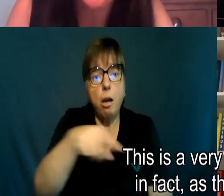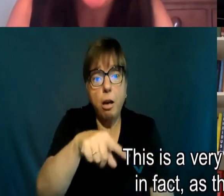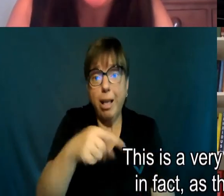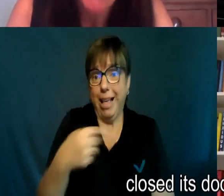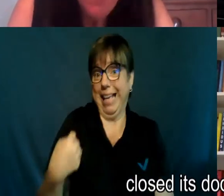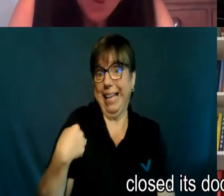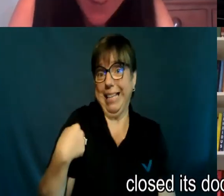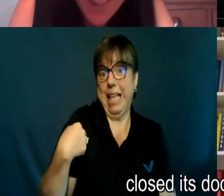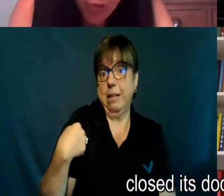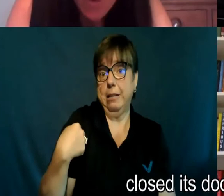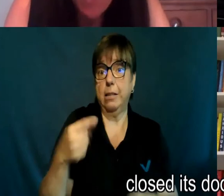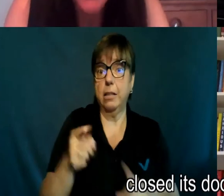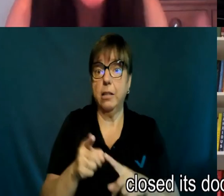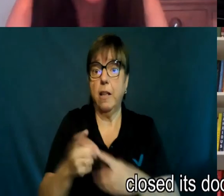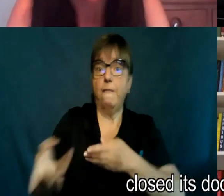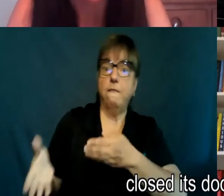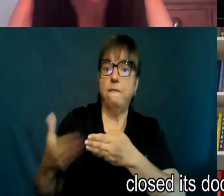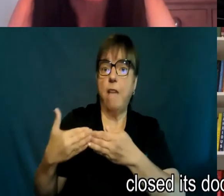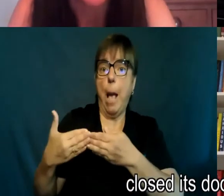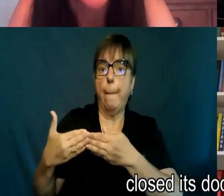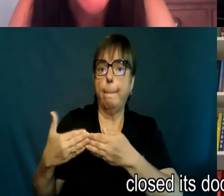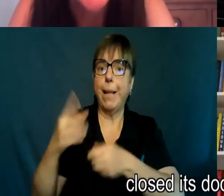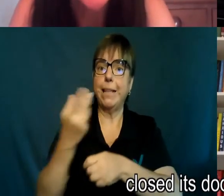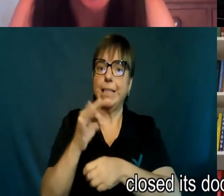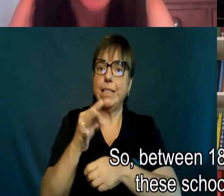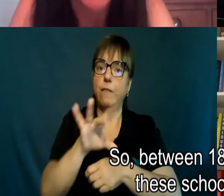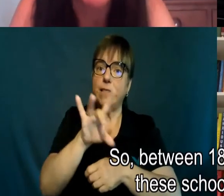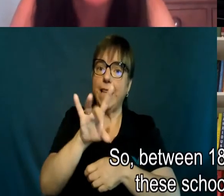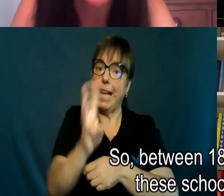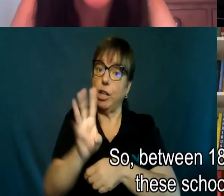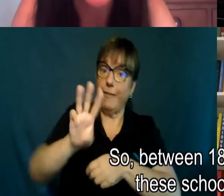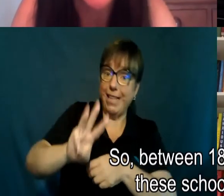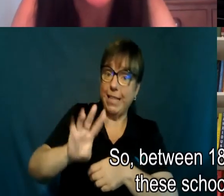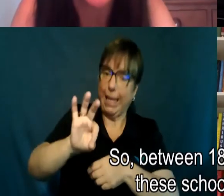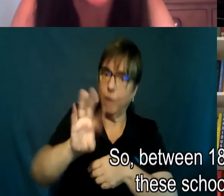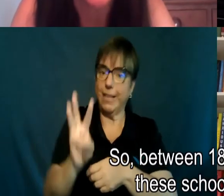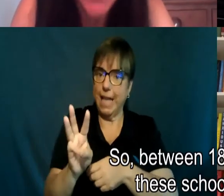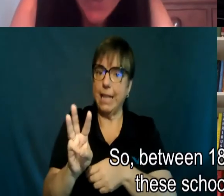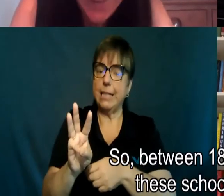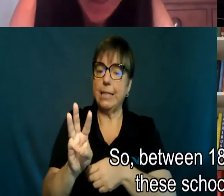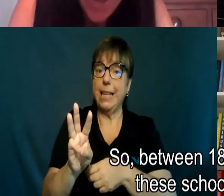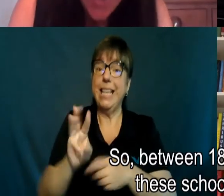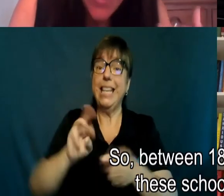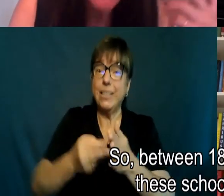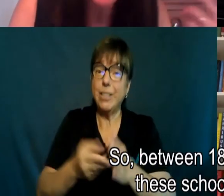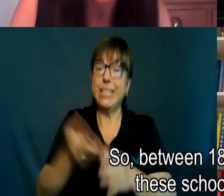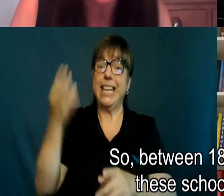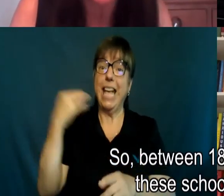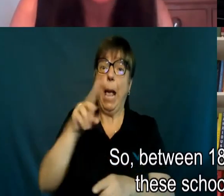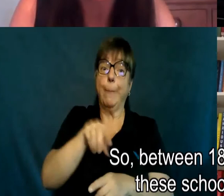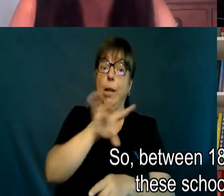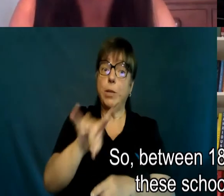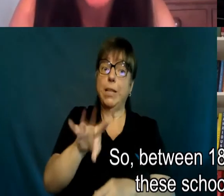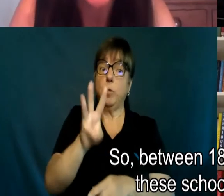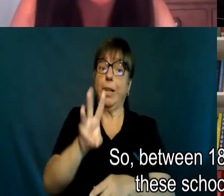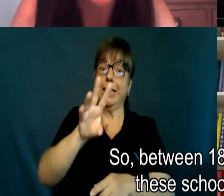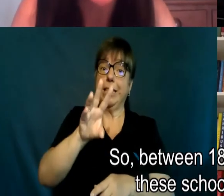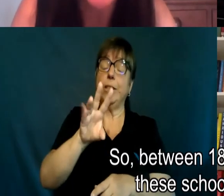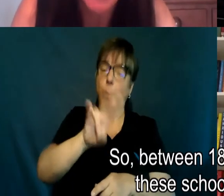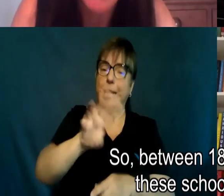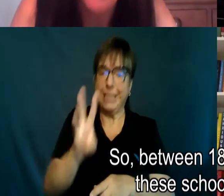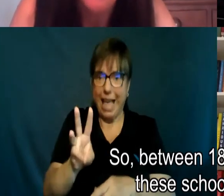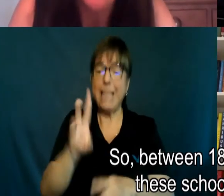ayant fermé ses portes en 1996, donc entre 1876 et 1996,